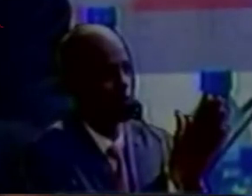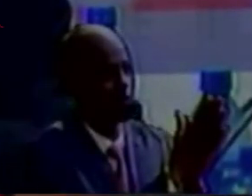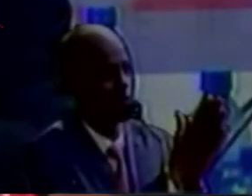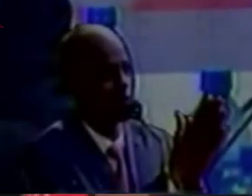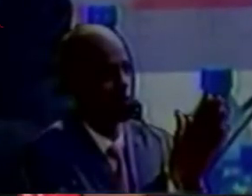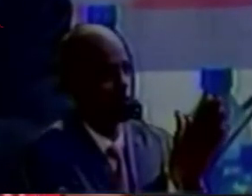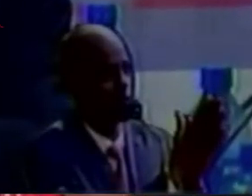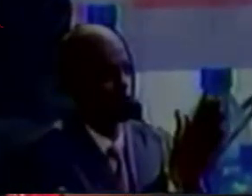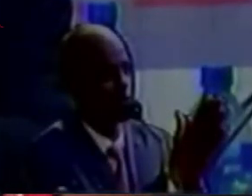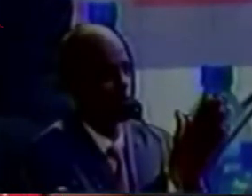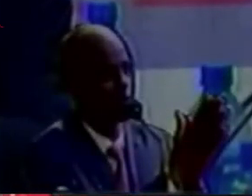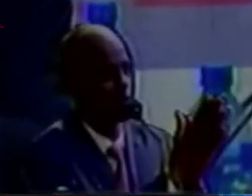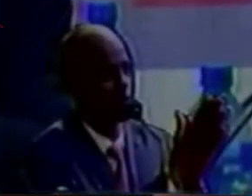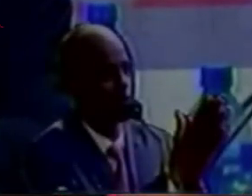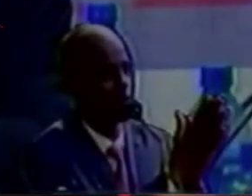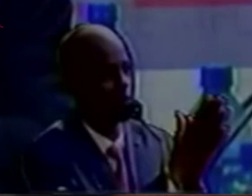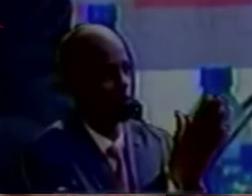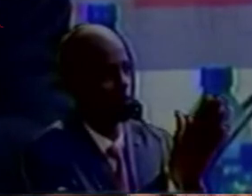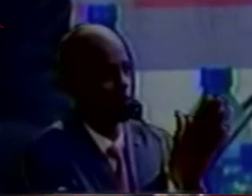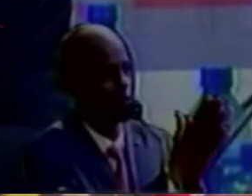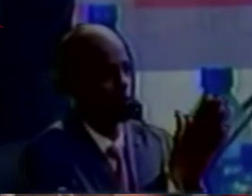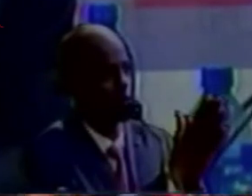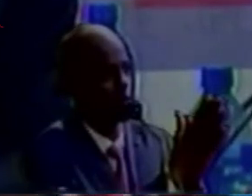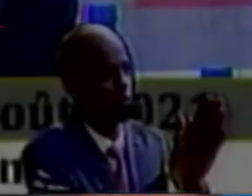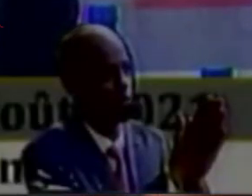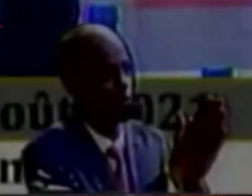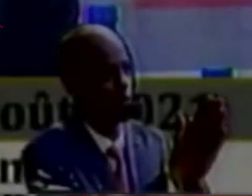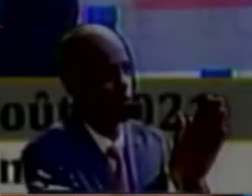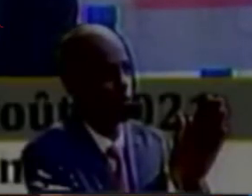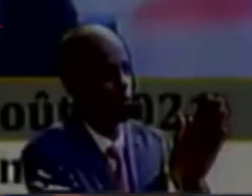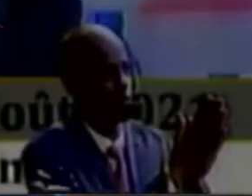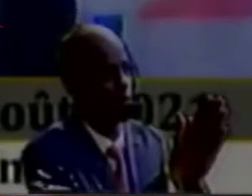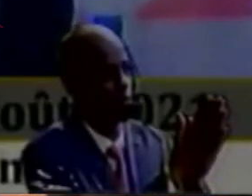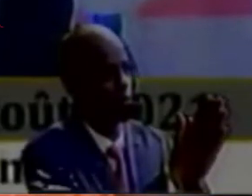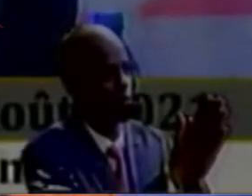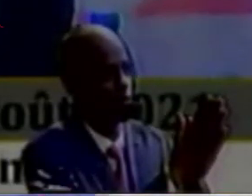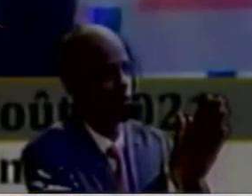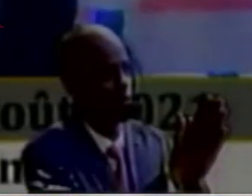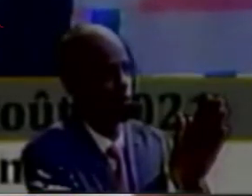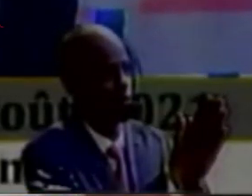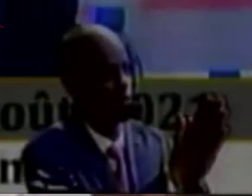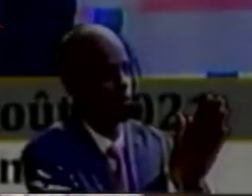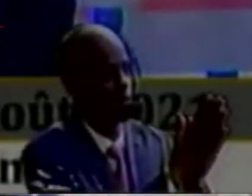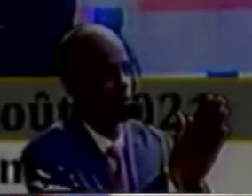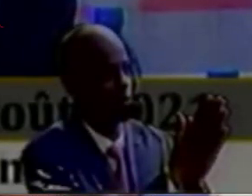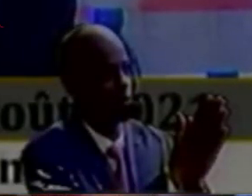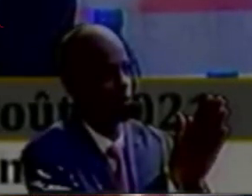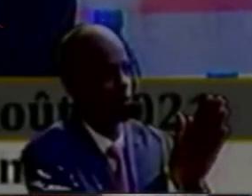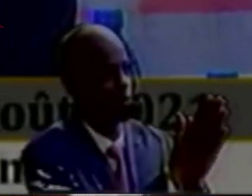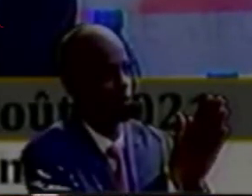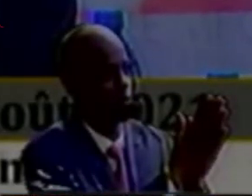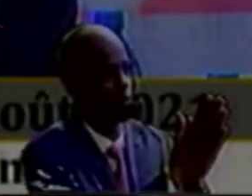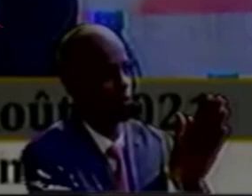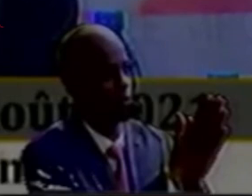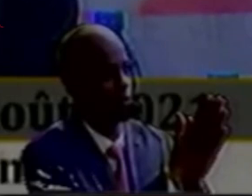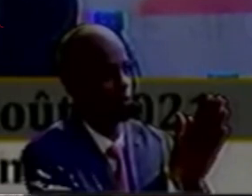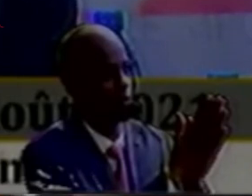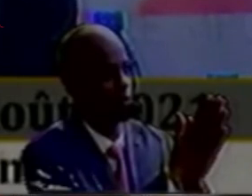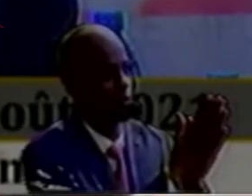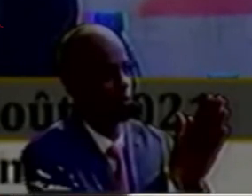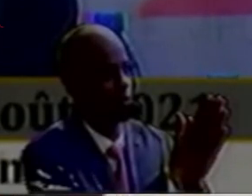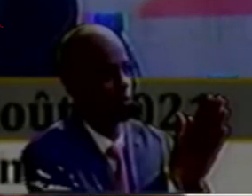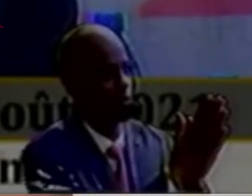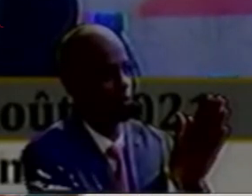d'outils adéquats pour mieux cadrer leurs interventions au profit du pays et particulièrement de